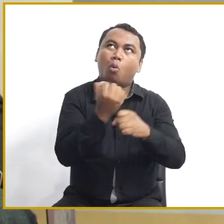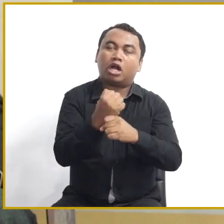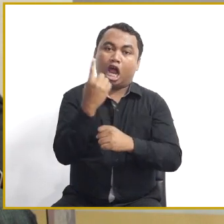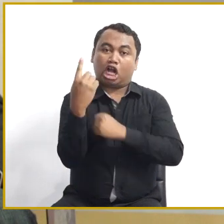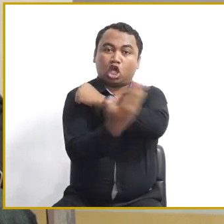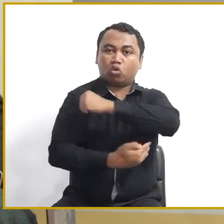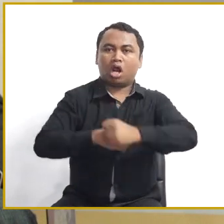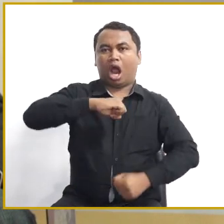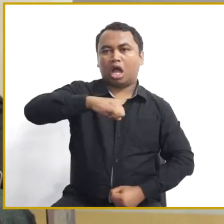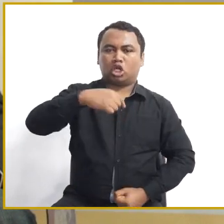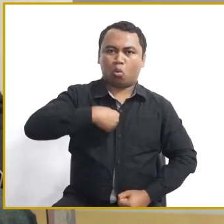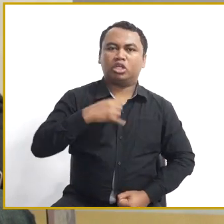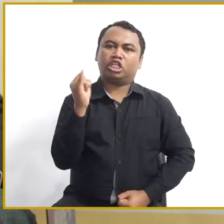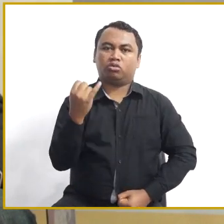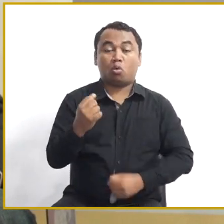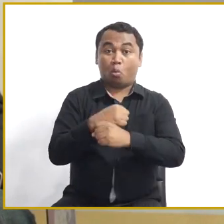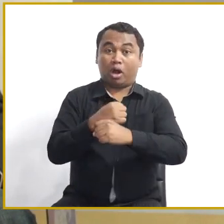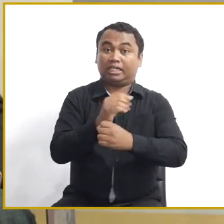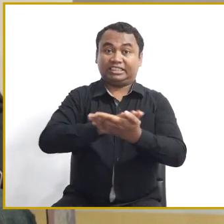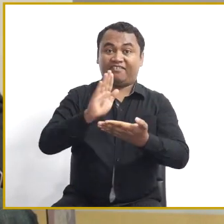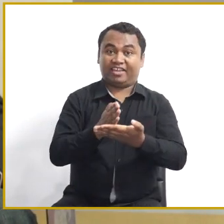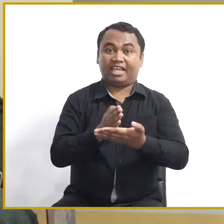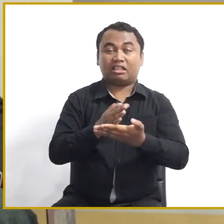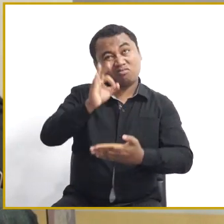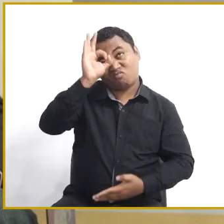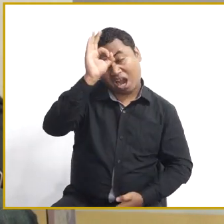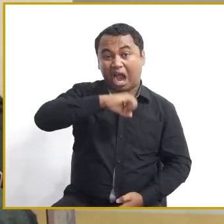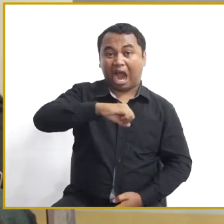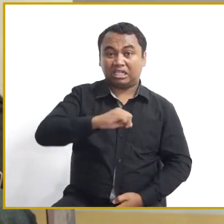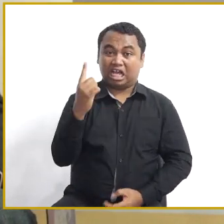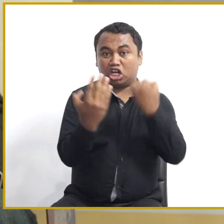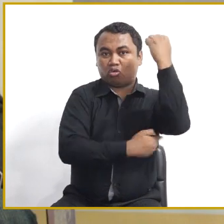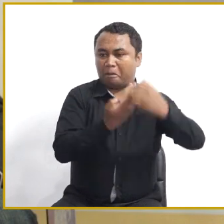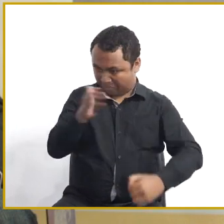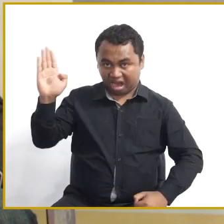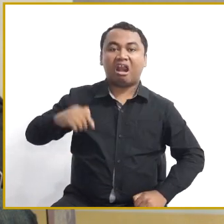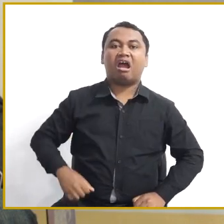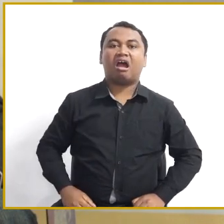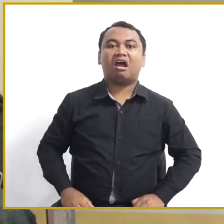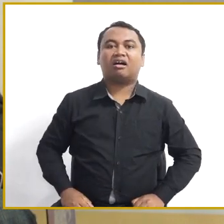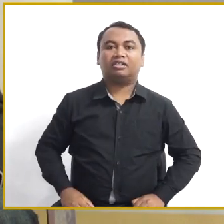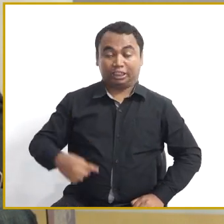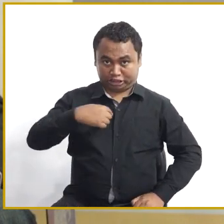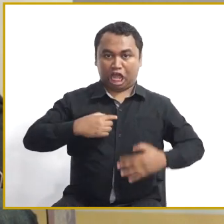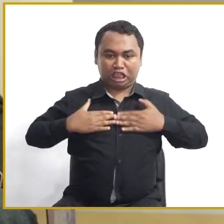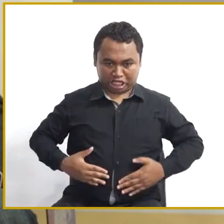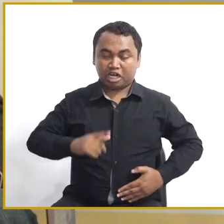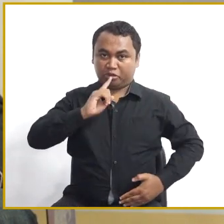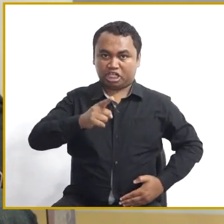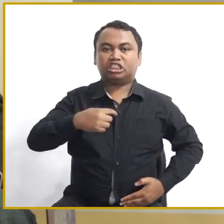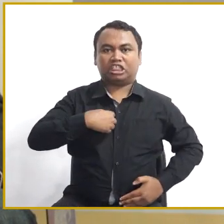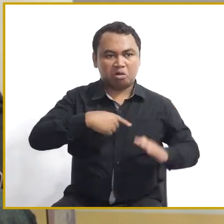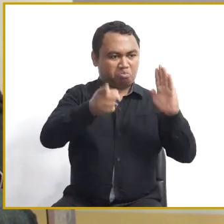heritaona zao anao nrasana tsy vitanao ny heritaona miala za Patrick Raharimanana dia ametraka teto andro